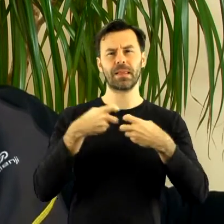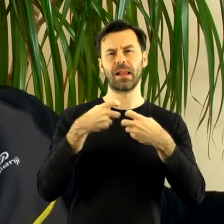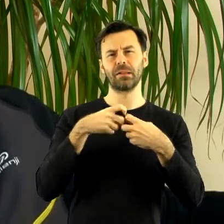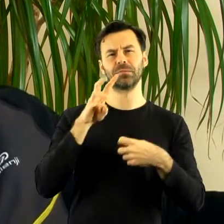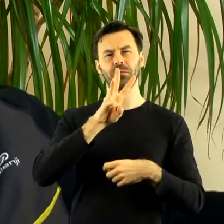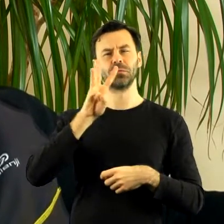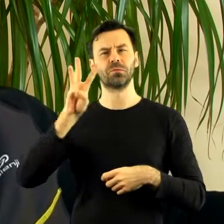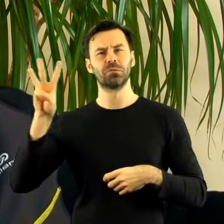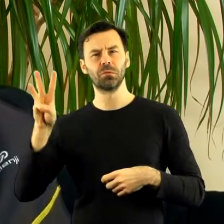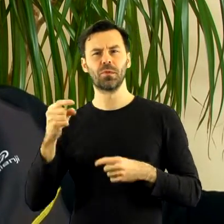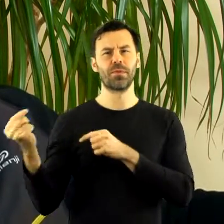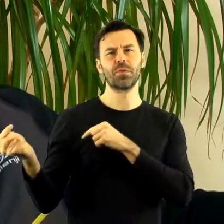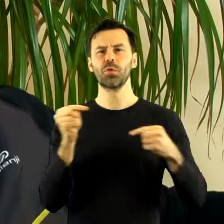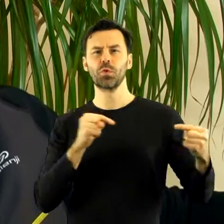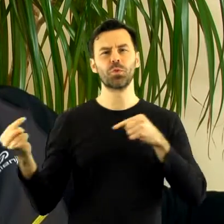forum takim lokalnym.